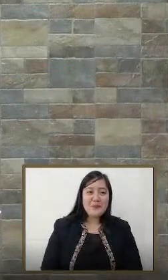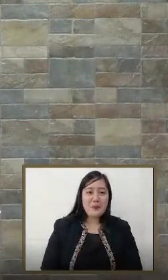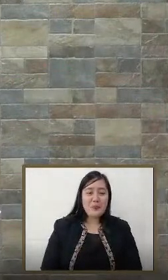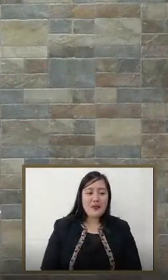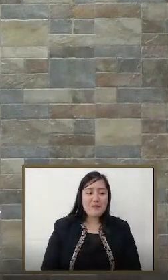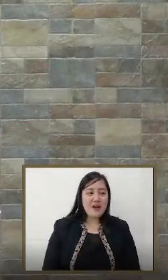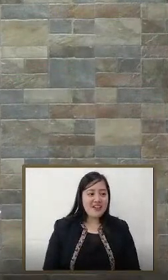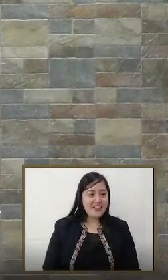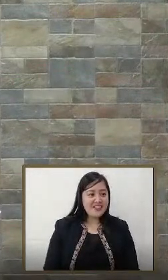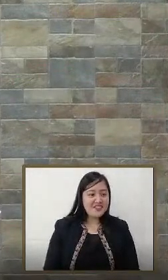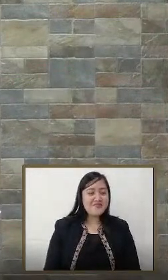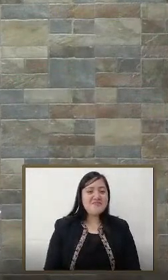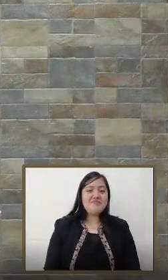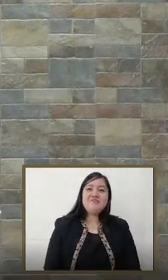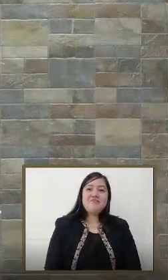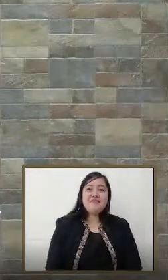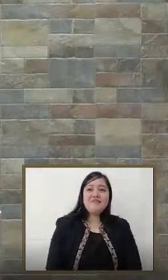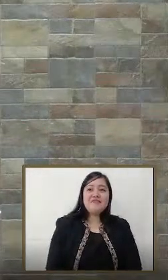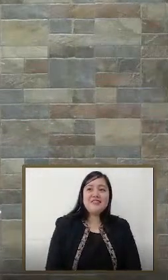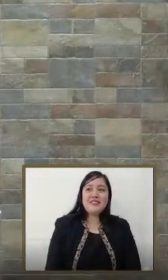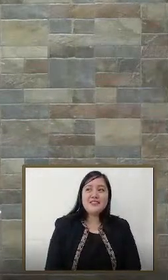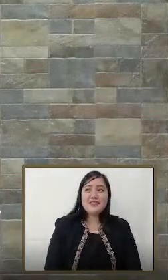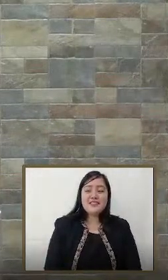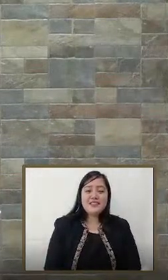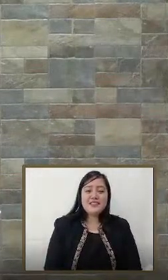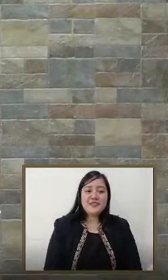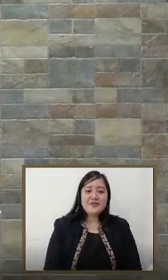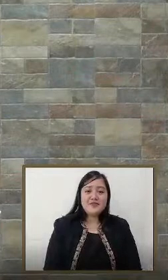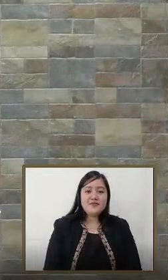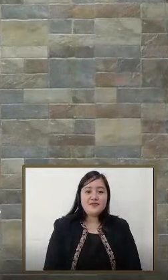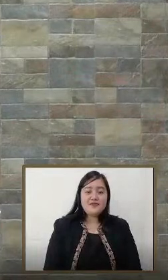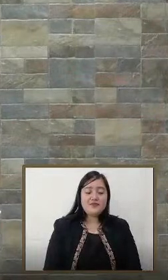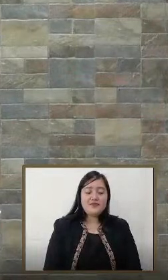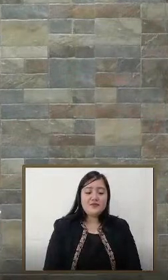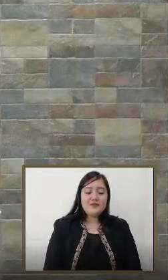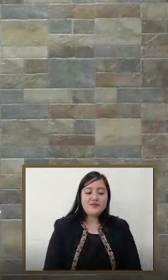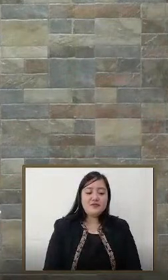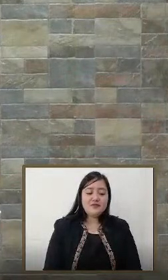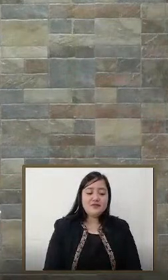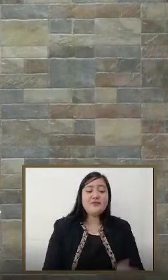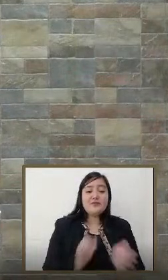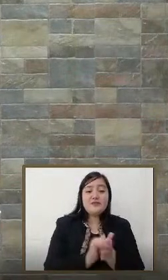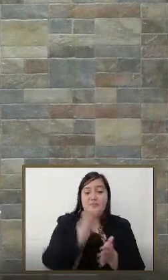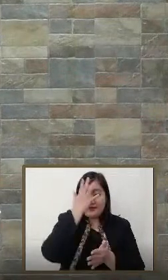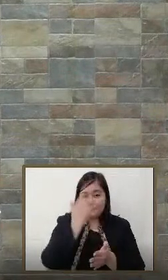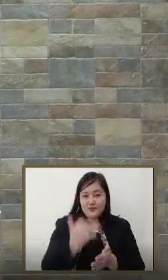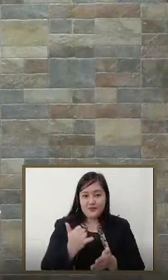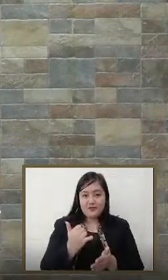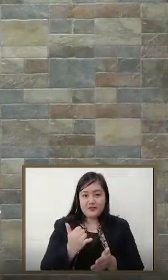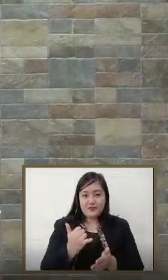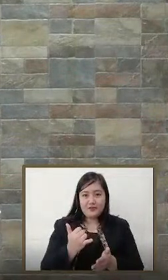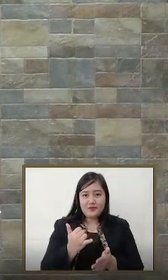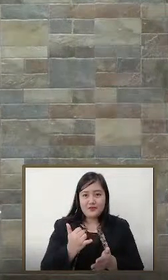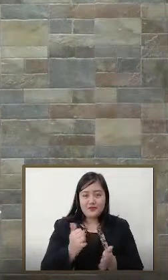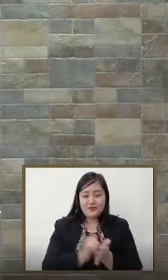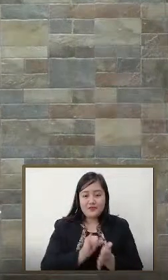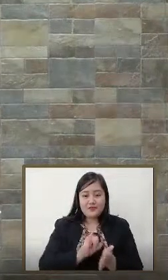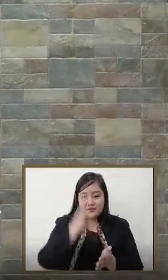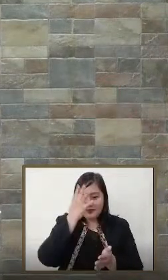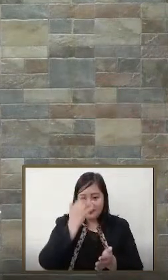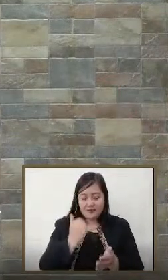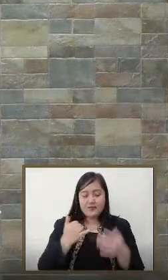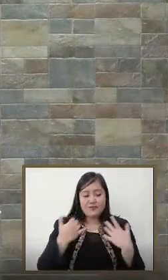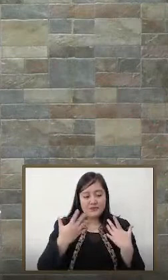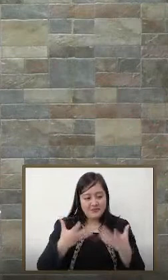Okay? So, kaya tignan po natin, mga kapatid, ngayon, ano ba yung Ako may knowledge, pero yung